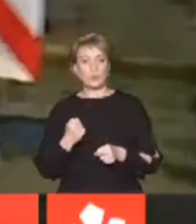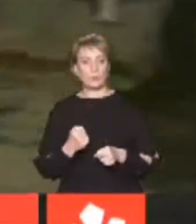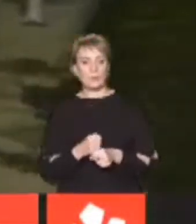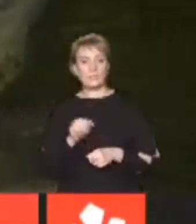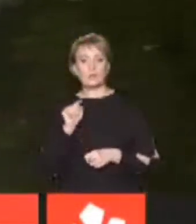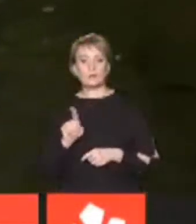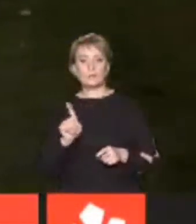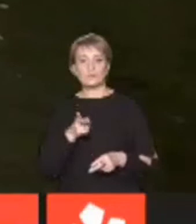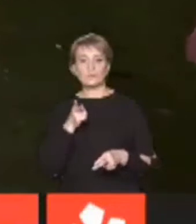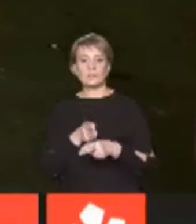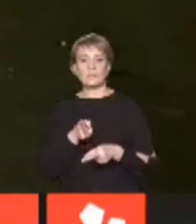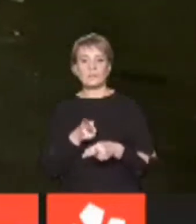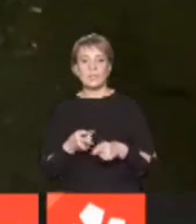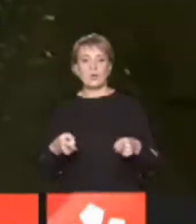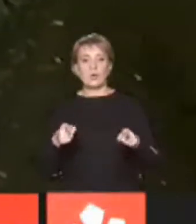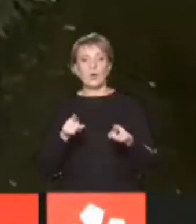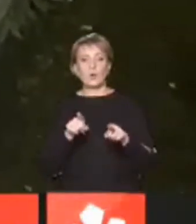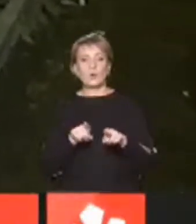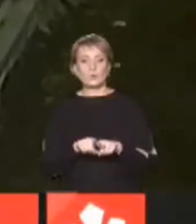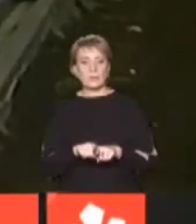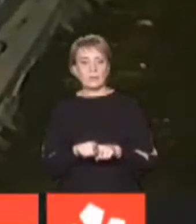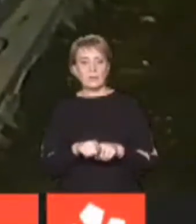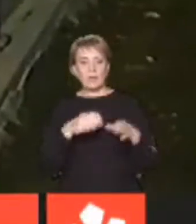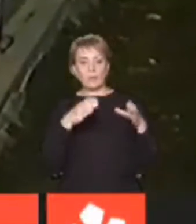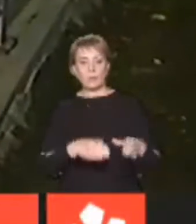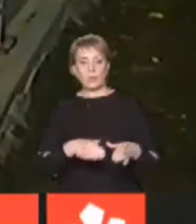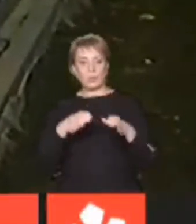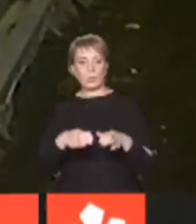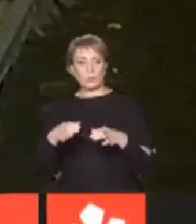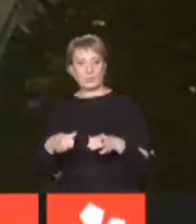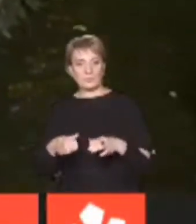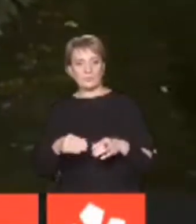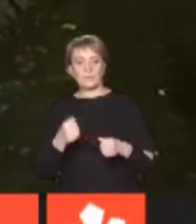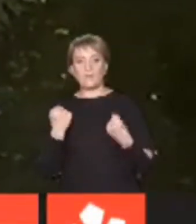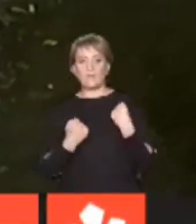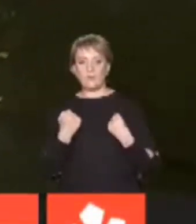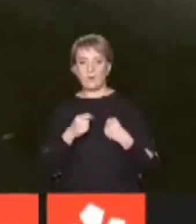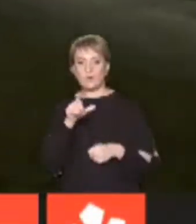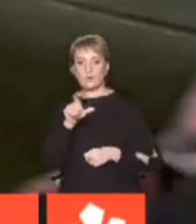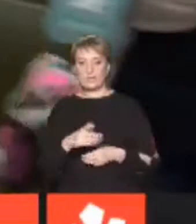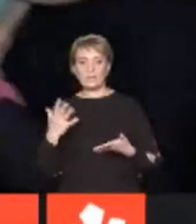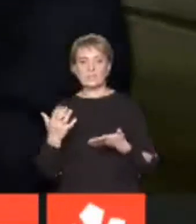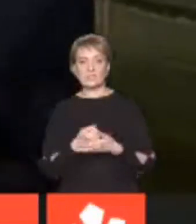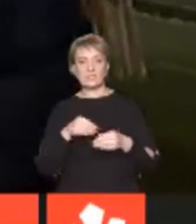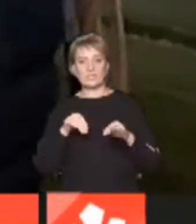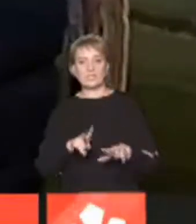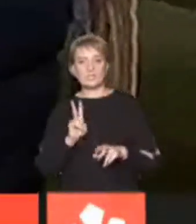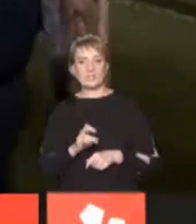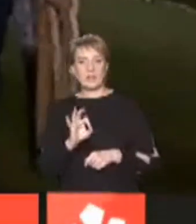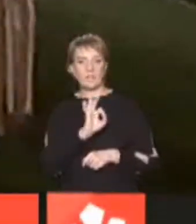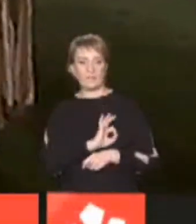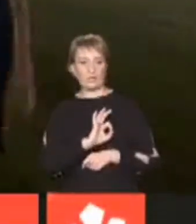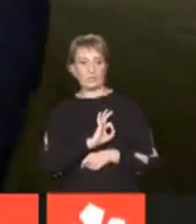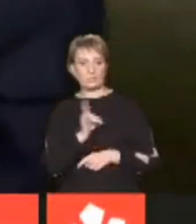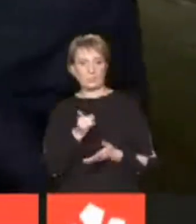що їм заважають ось такі фактично блоки. Зате водії знайшли рішення цьому, як використовувати цю дорогу за назначенням.